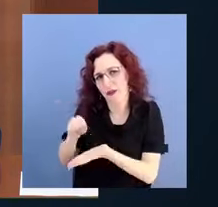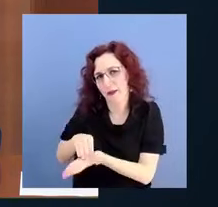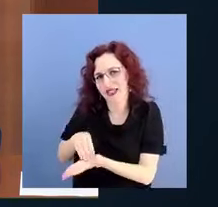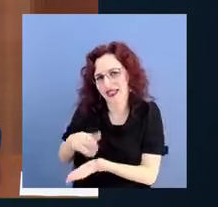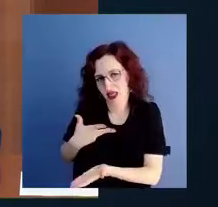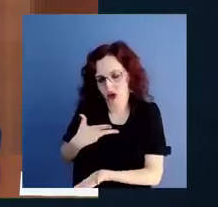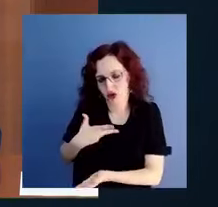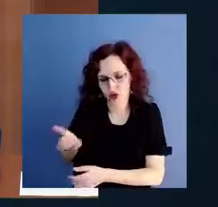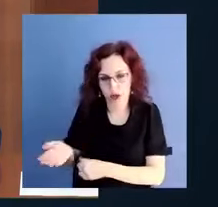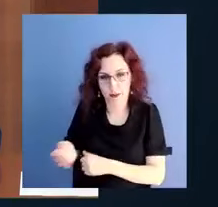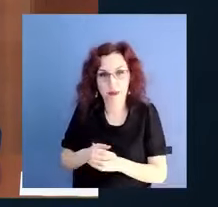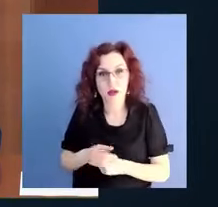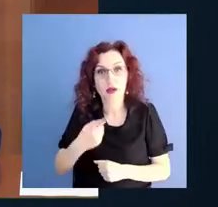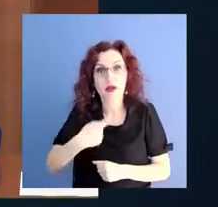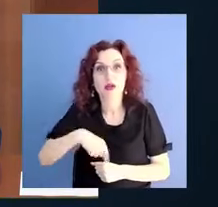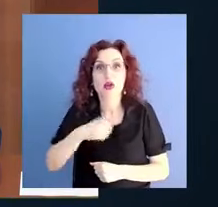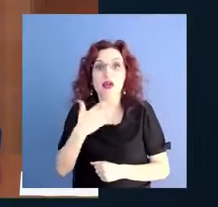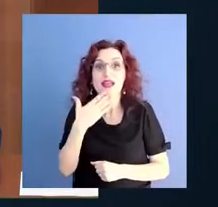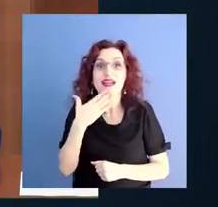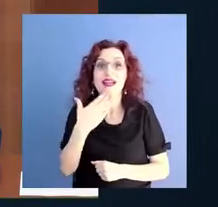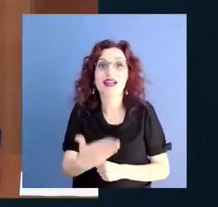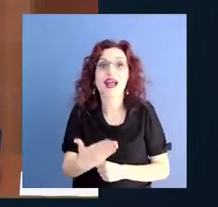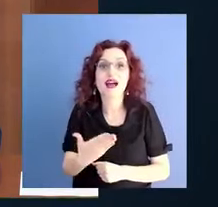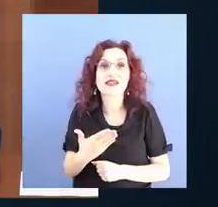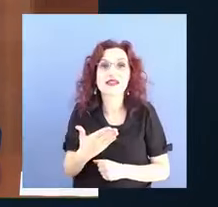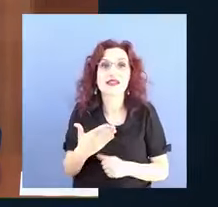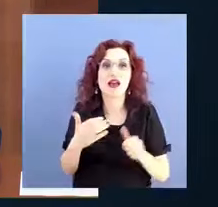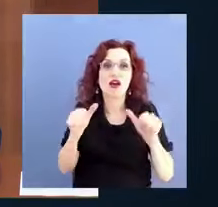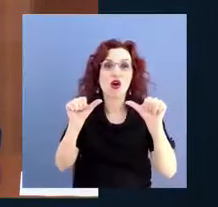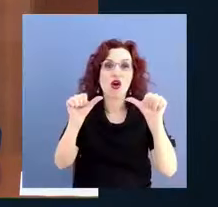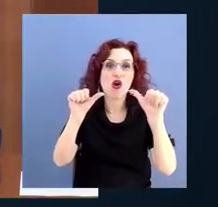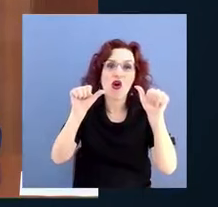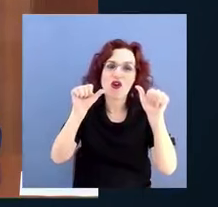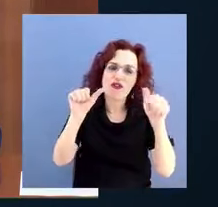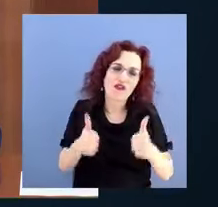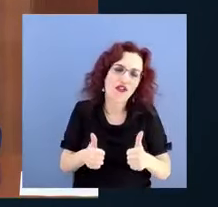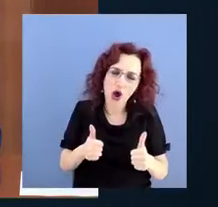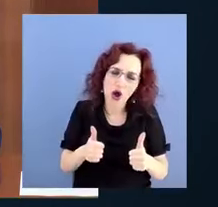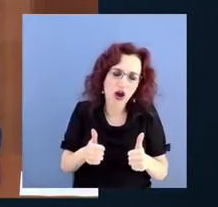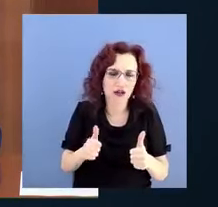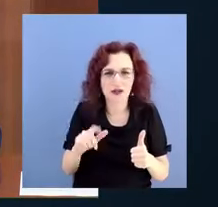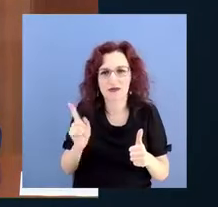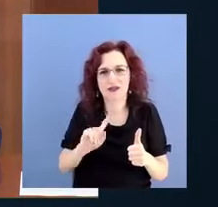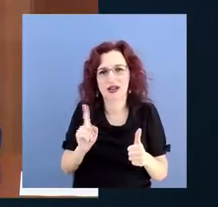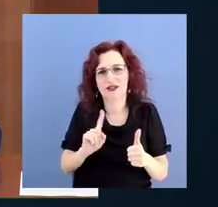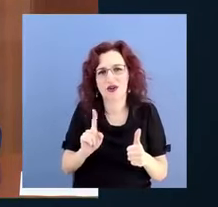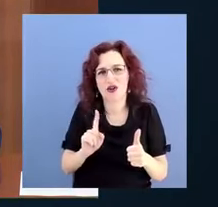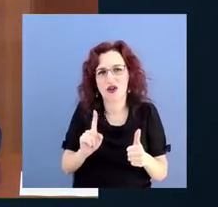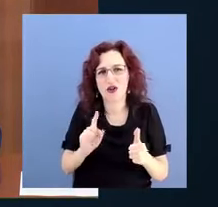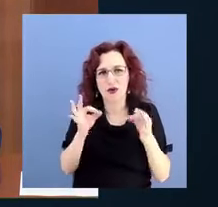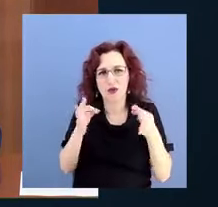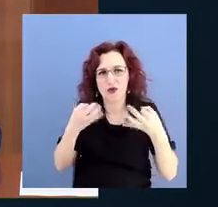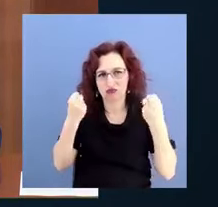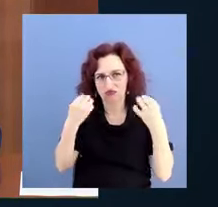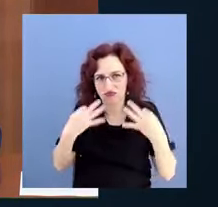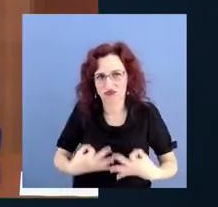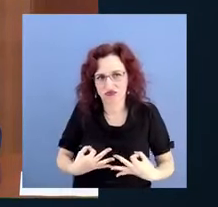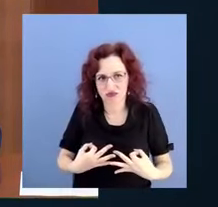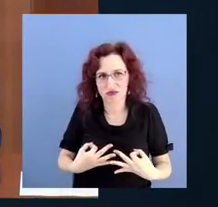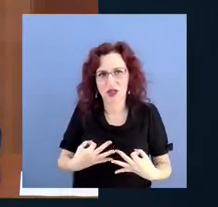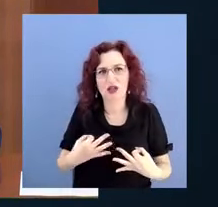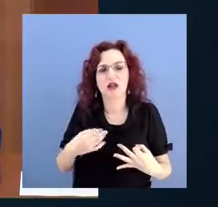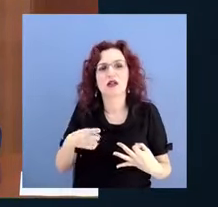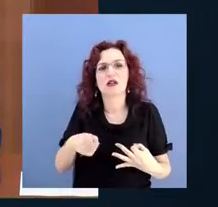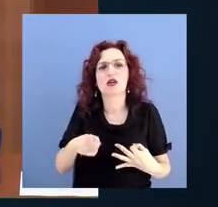non di forma ma di sostanza mi è dovuto un ringraziamento particolare a concommercio lazio sud